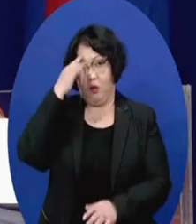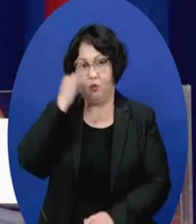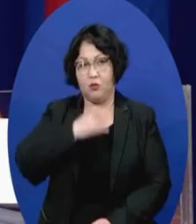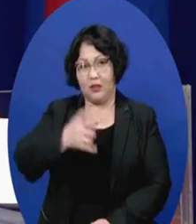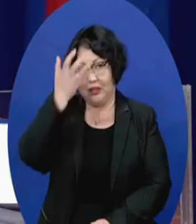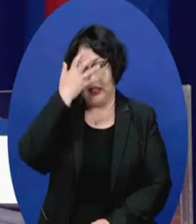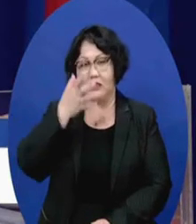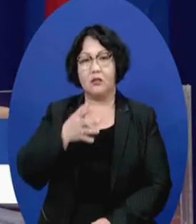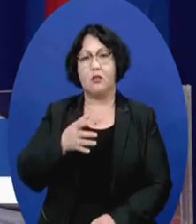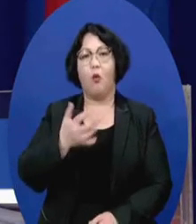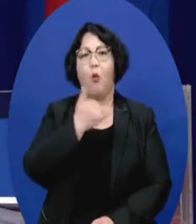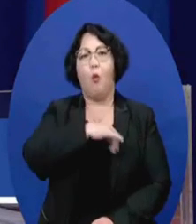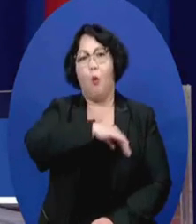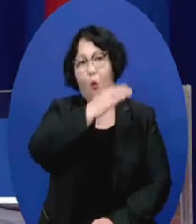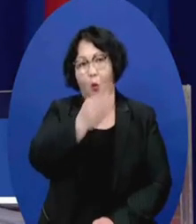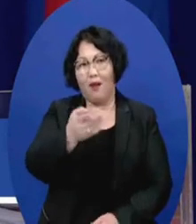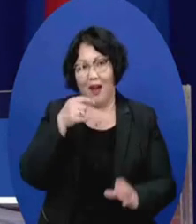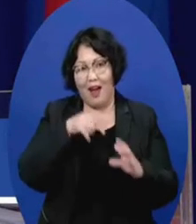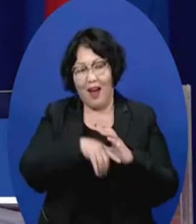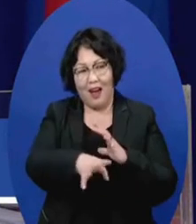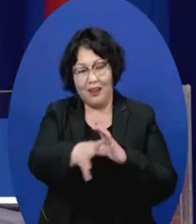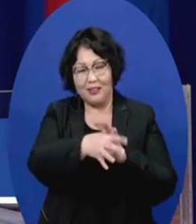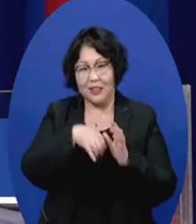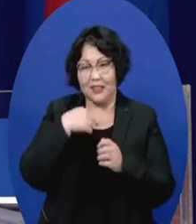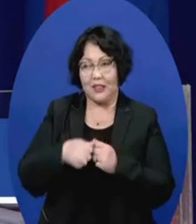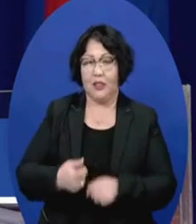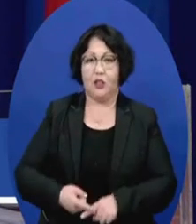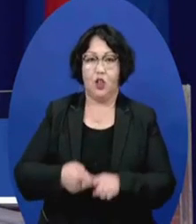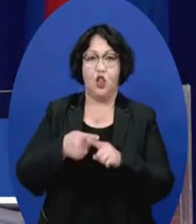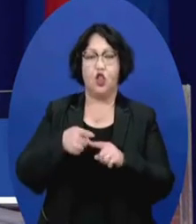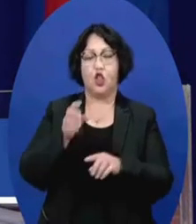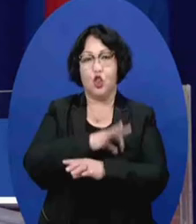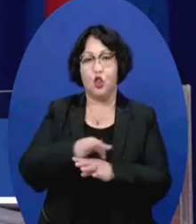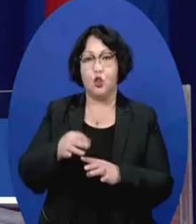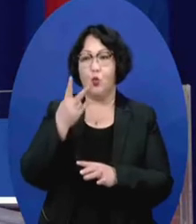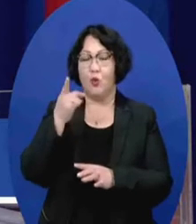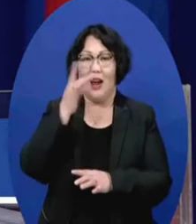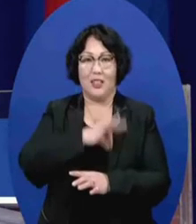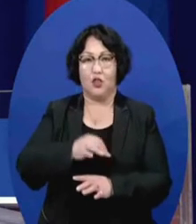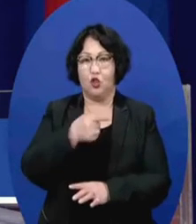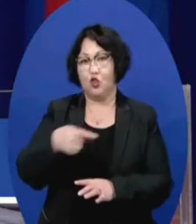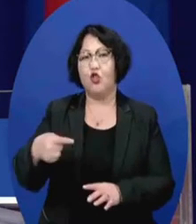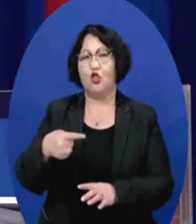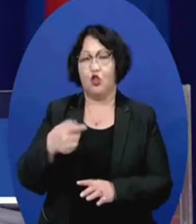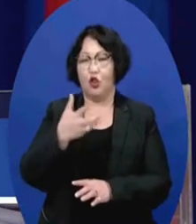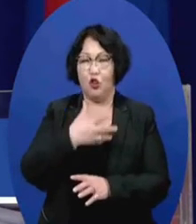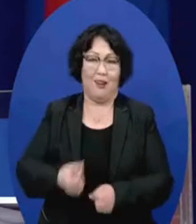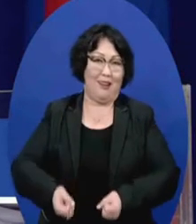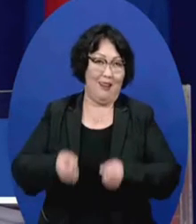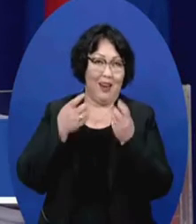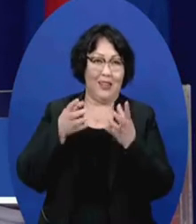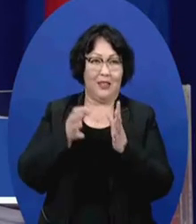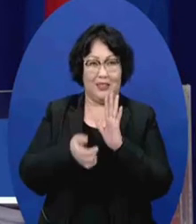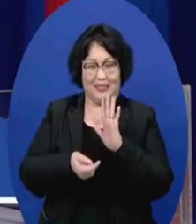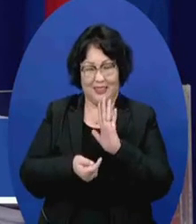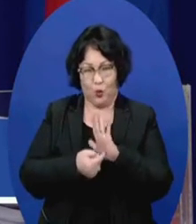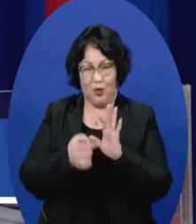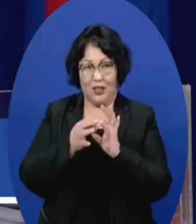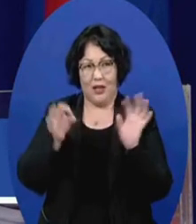энэ далд уурхайн зардал хэтэрсэн асуудал төслийн үр өгөөжид маш сүргээр нөлөөлж байгаа учраас энэ асуудлыг нэлээд уус хөртэй